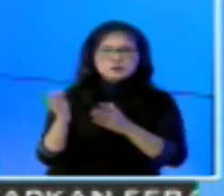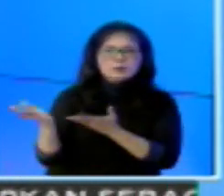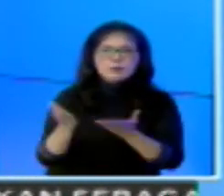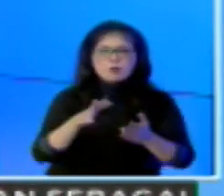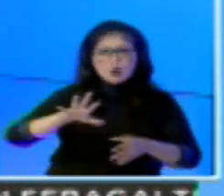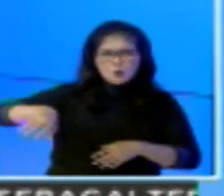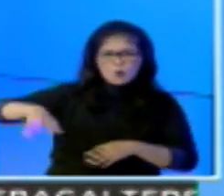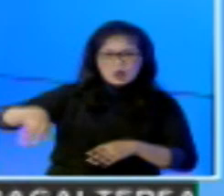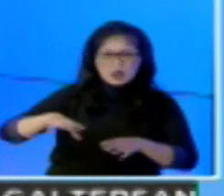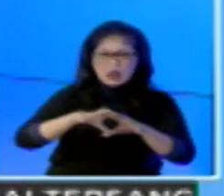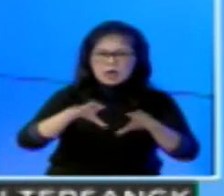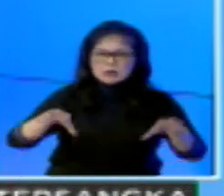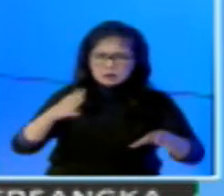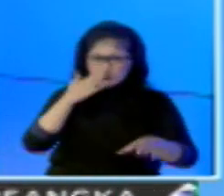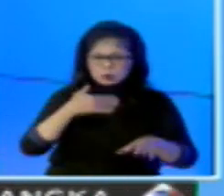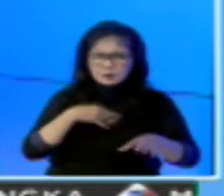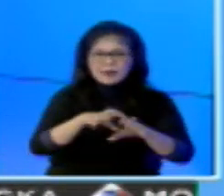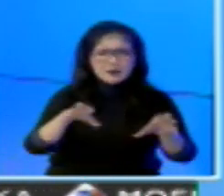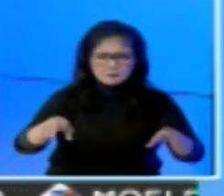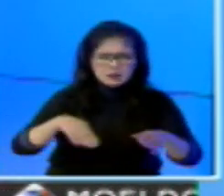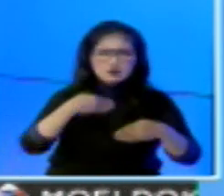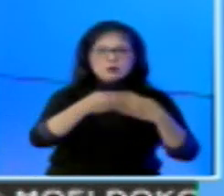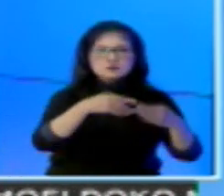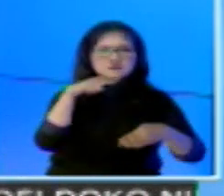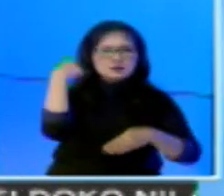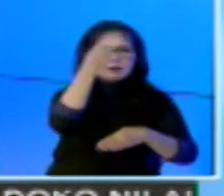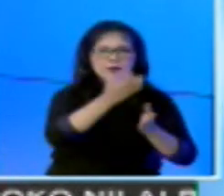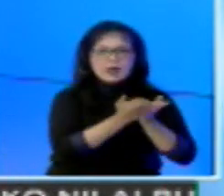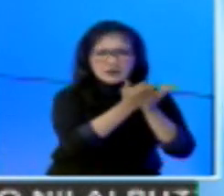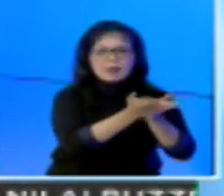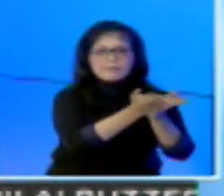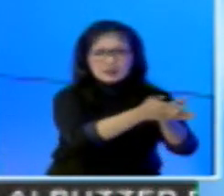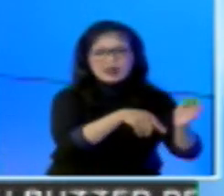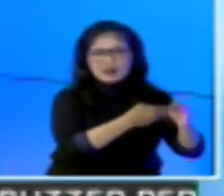mereka. Sebagian pengungsi akan melanjutkan perjalanan dengan kapal menuju Jakarta.